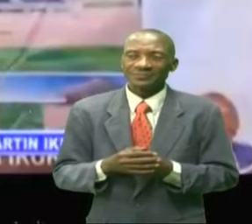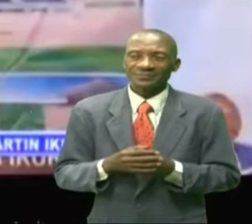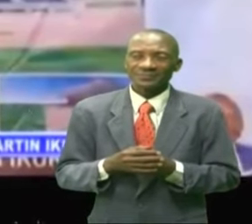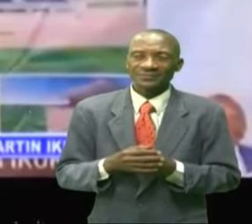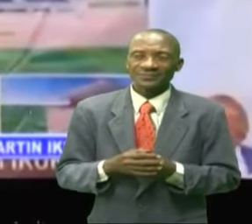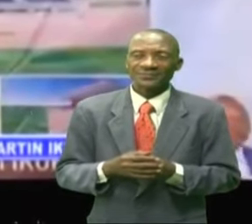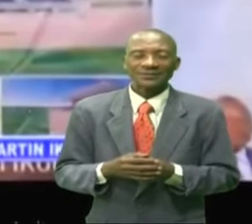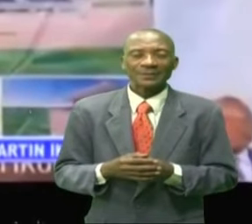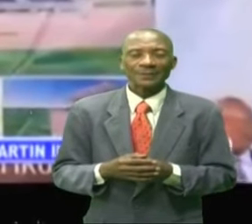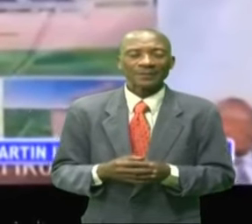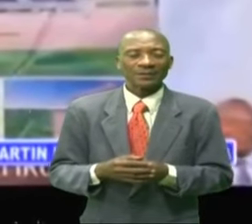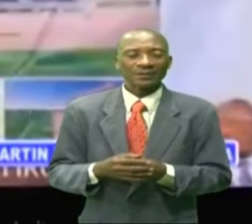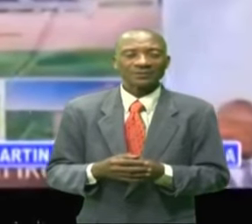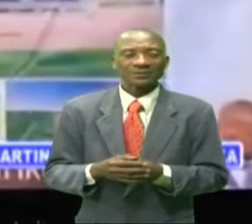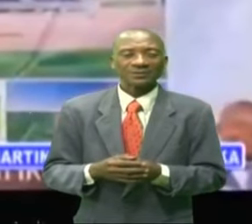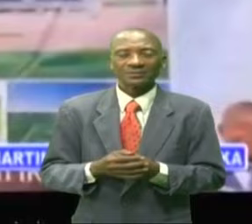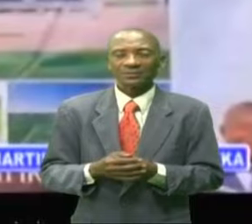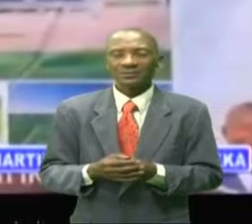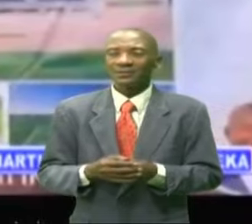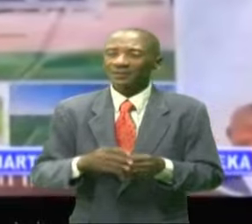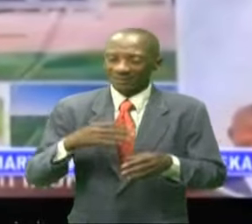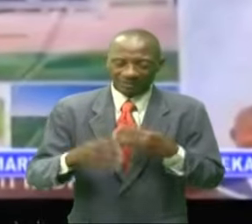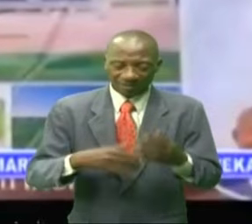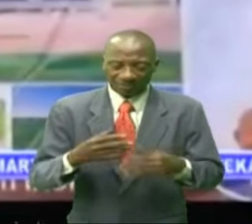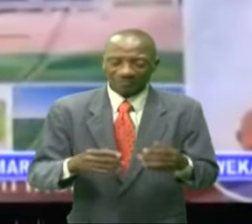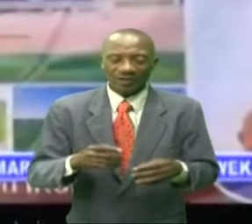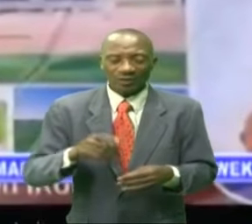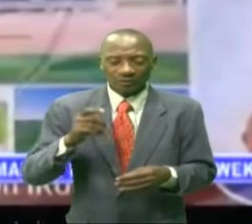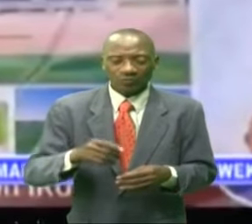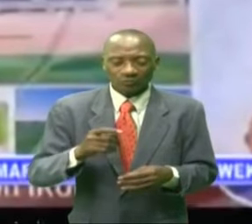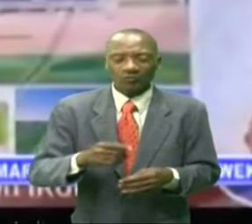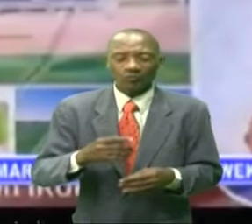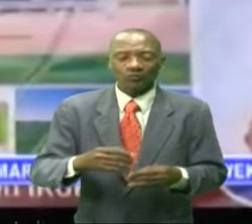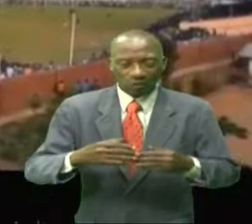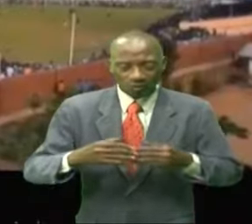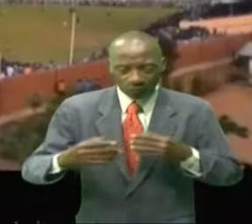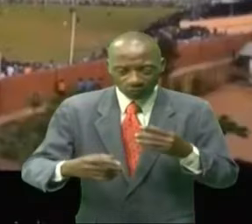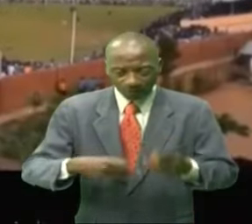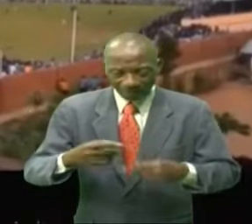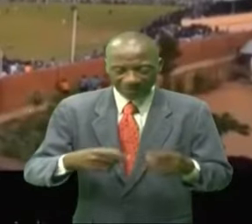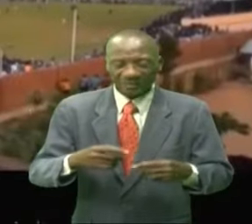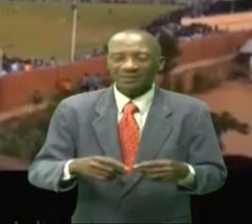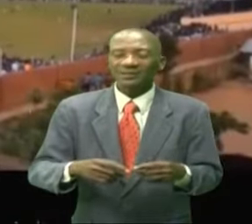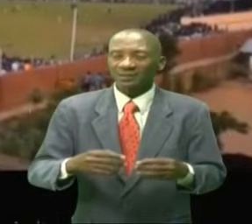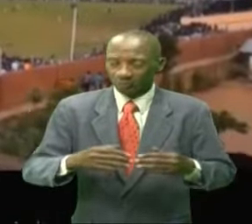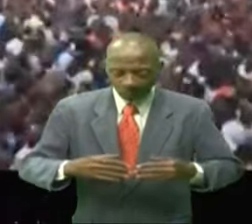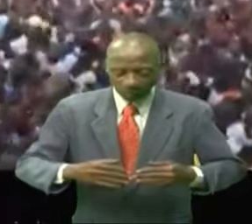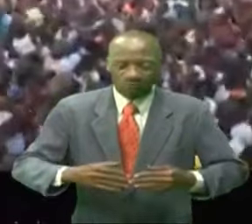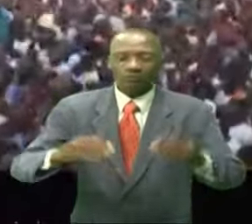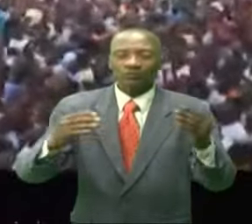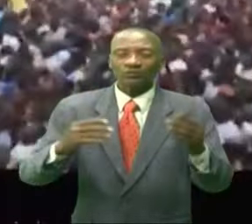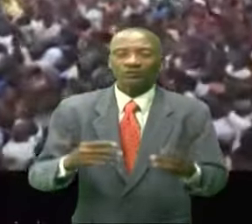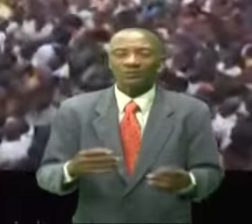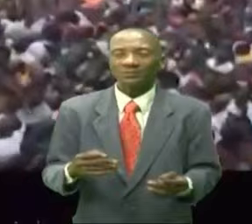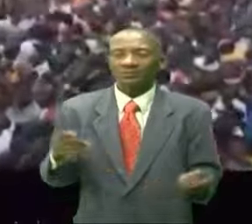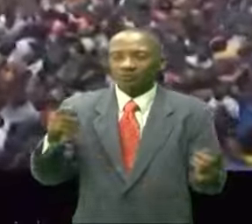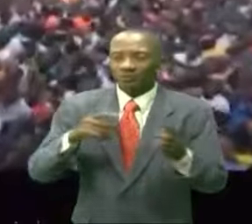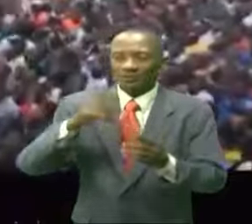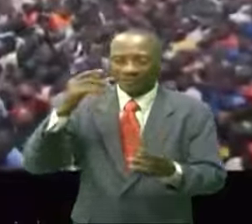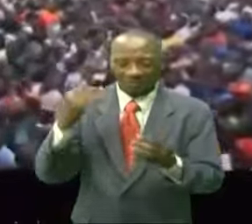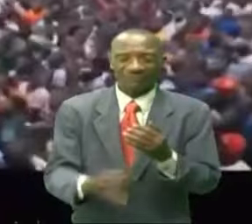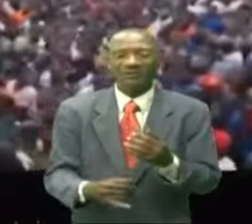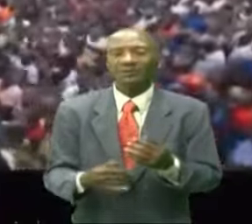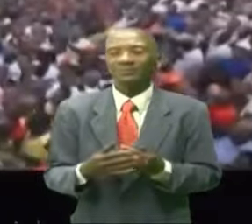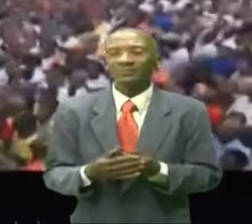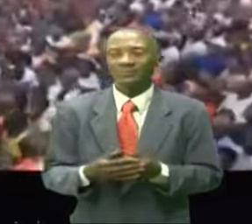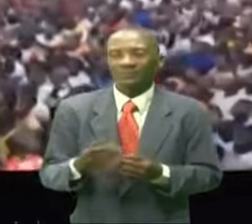Kot, Ambok, Chang, René, n'est qu'une façon de contribuer à l'encadrement de la jeunesse de Mweka. C'est une joie